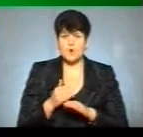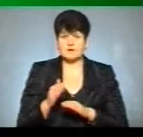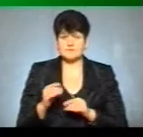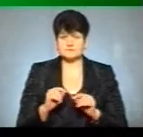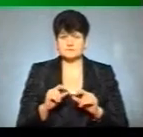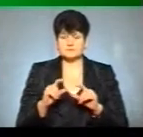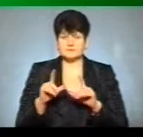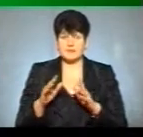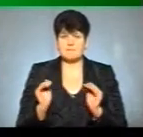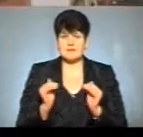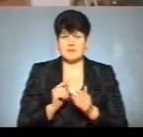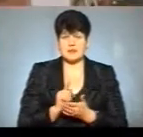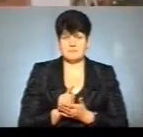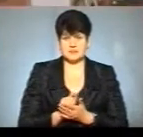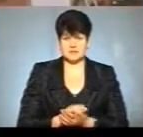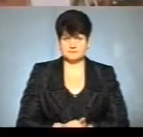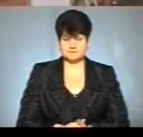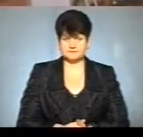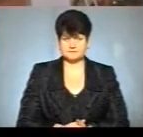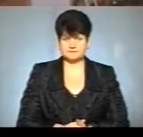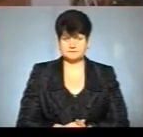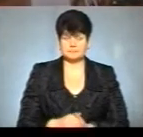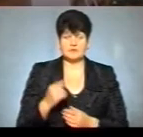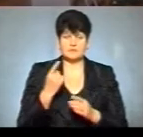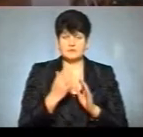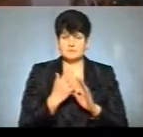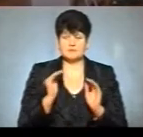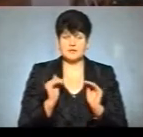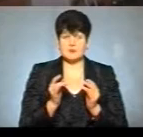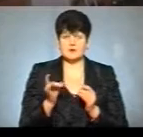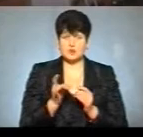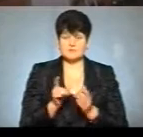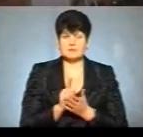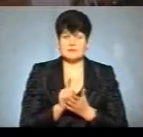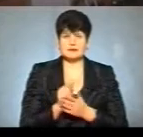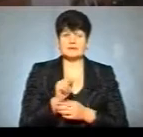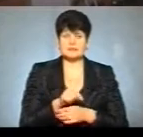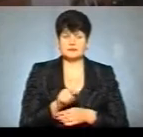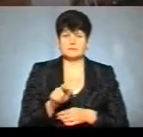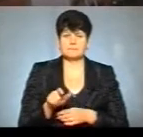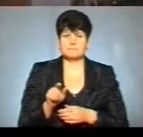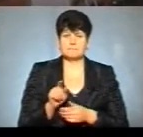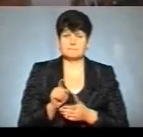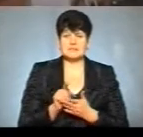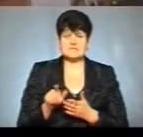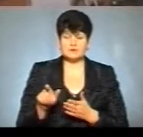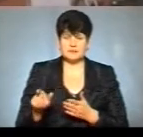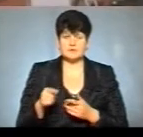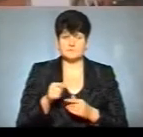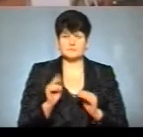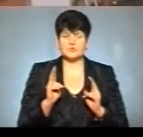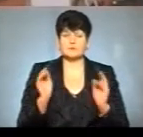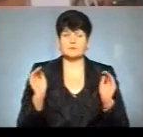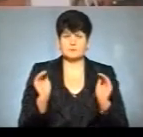і мінімальна пенсія. Насамперед, мінімальний розмір пенсії для тих пенсіонерів, у яких розмір пенсії нижчий,